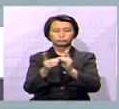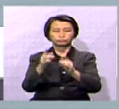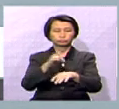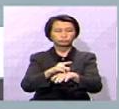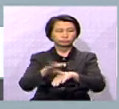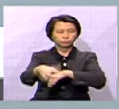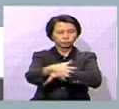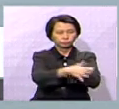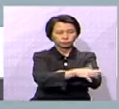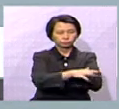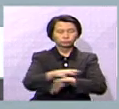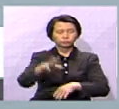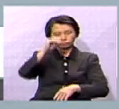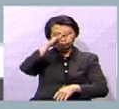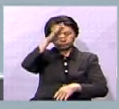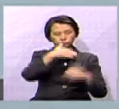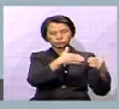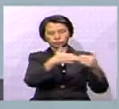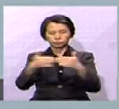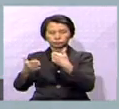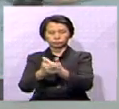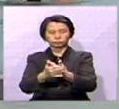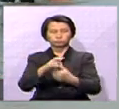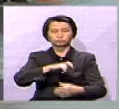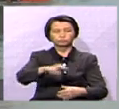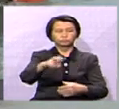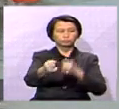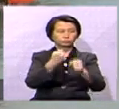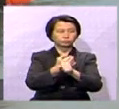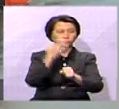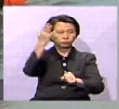Ru. Ocean Man Langkawi akan diteruskan sehingga siri jelajah pada tahun 2020.